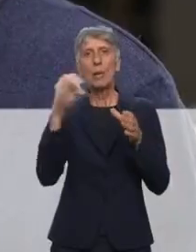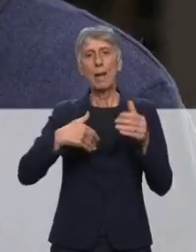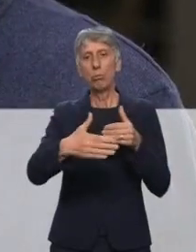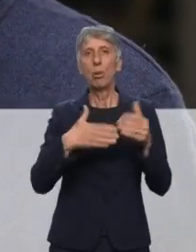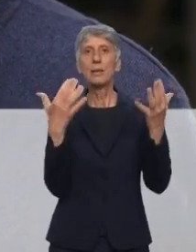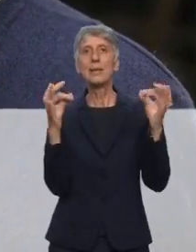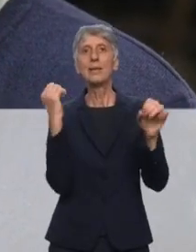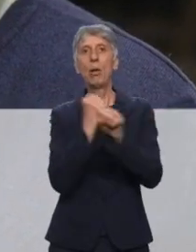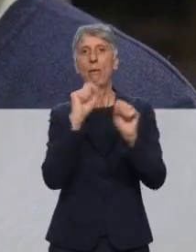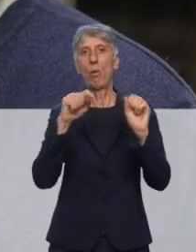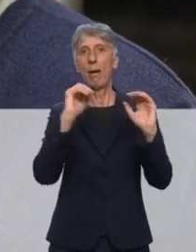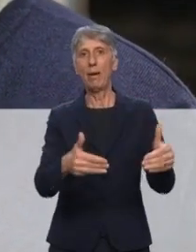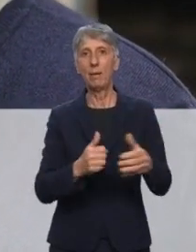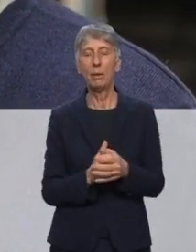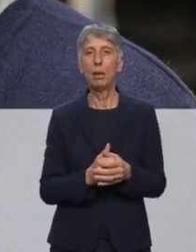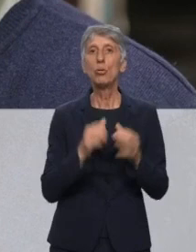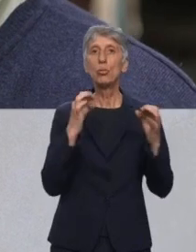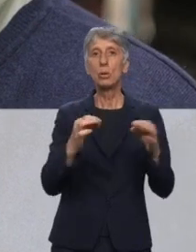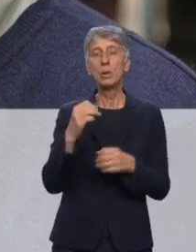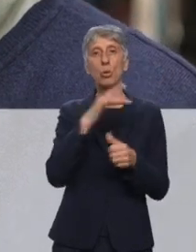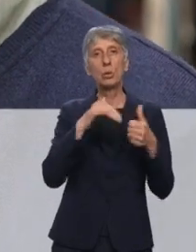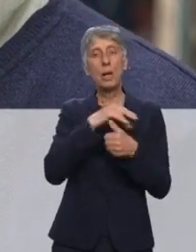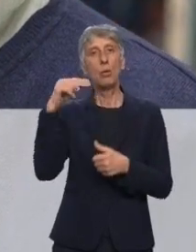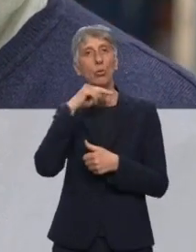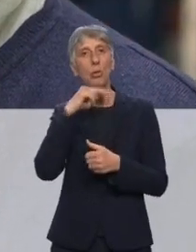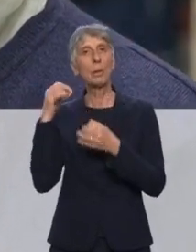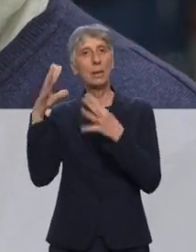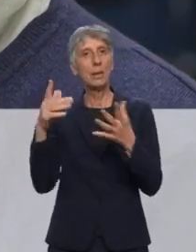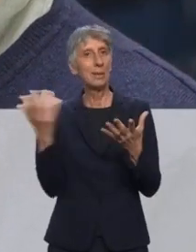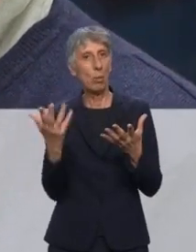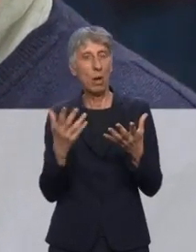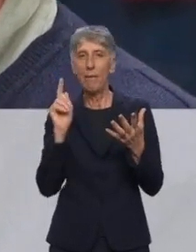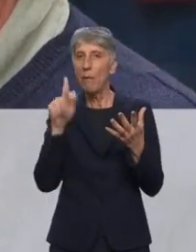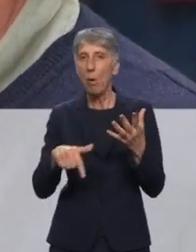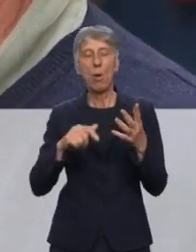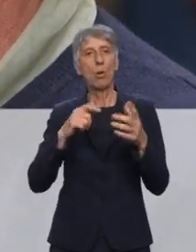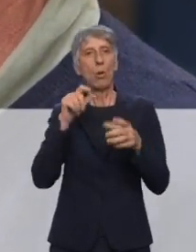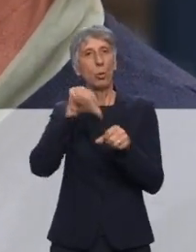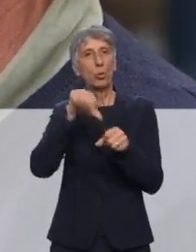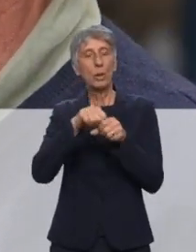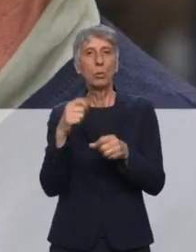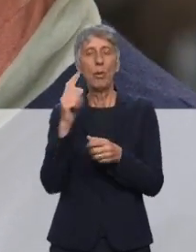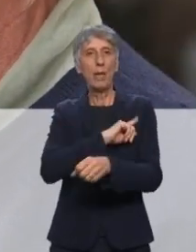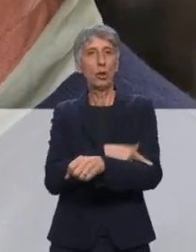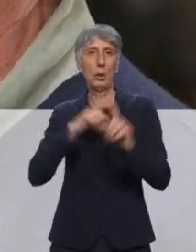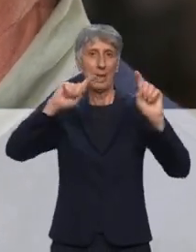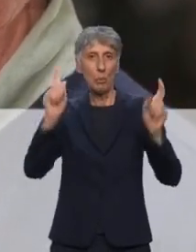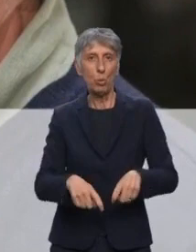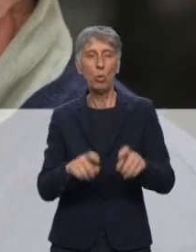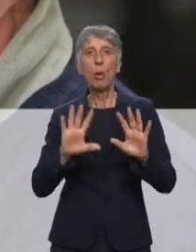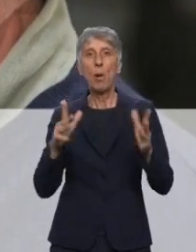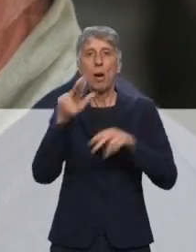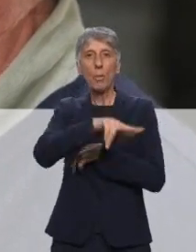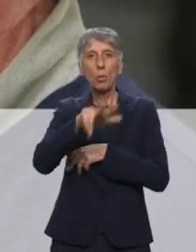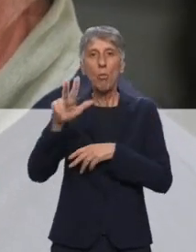ans. Allier justice sociale et urgence climatique, c'est réduire la consommation d'énergie en isolant les logements pour permettre